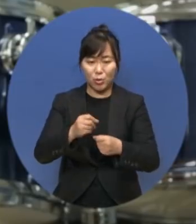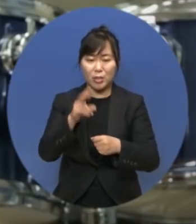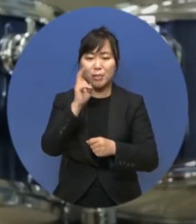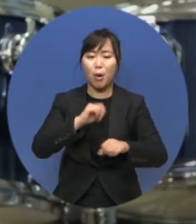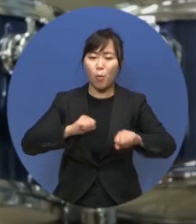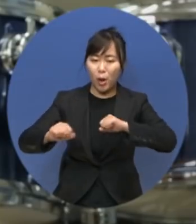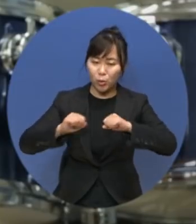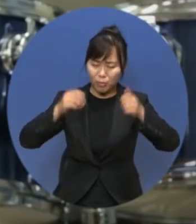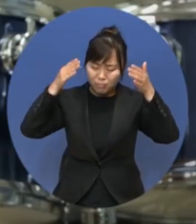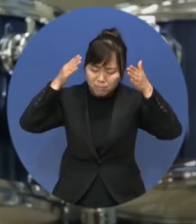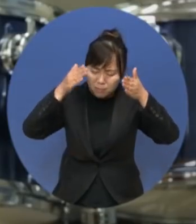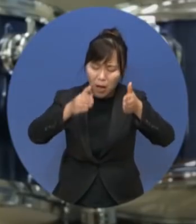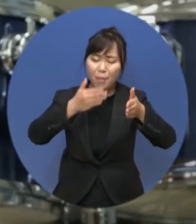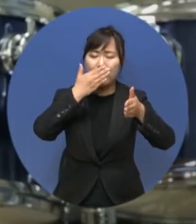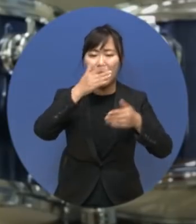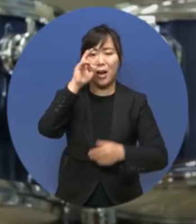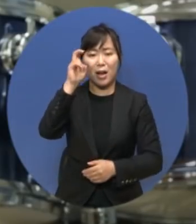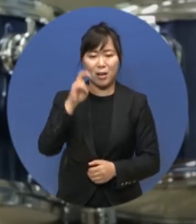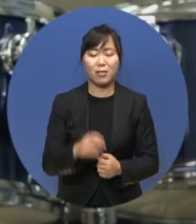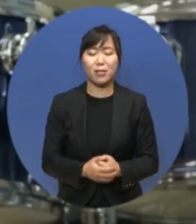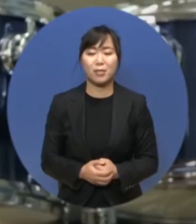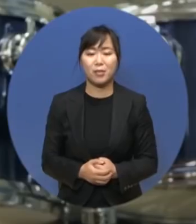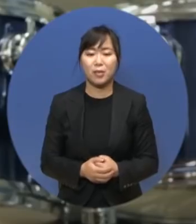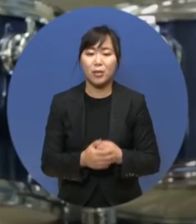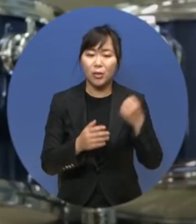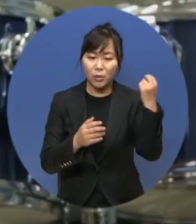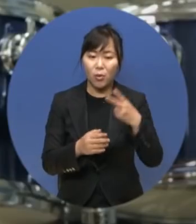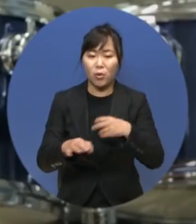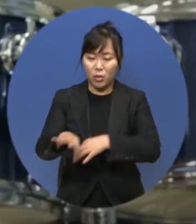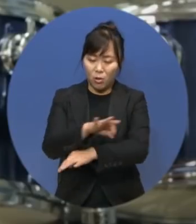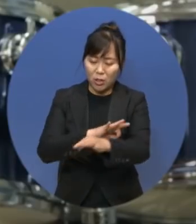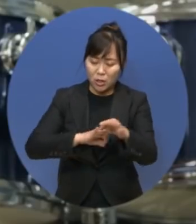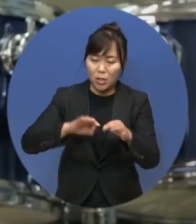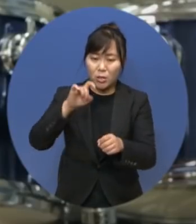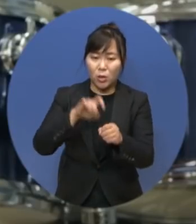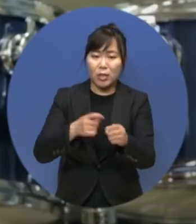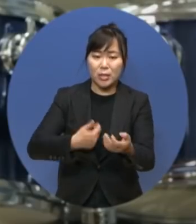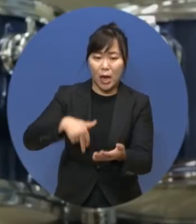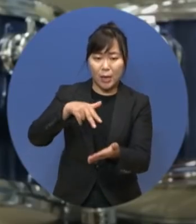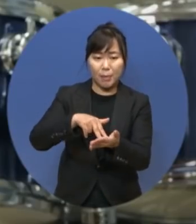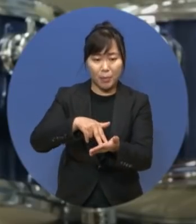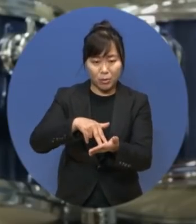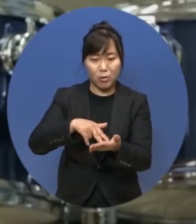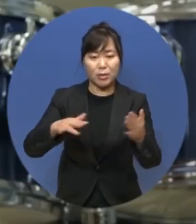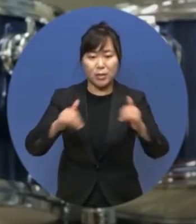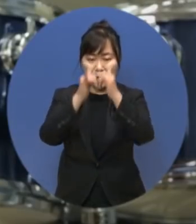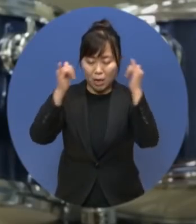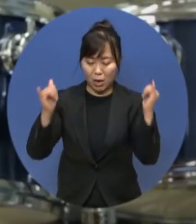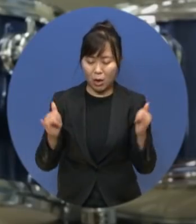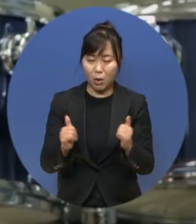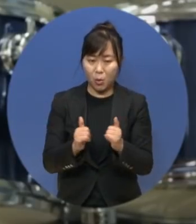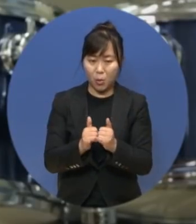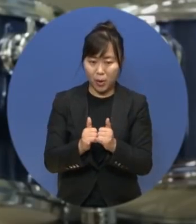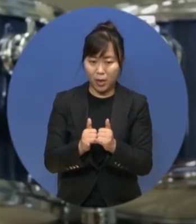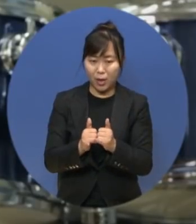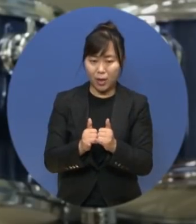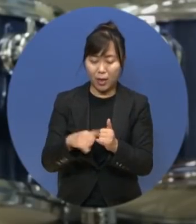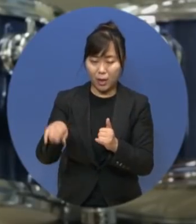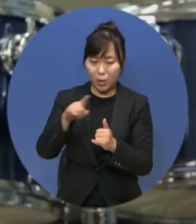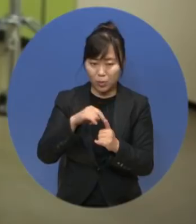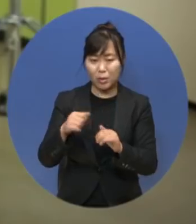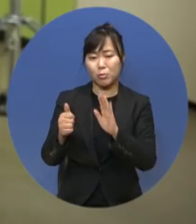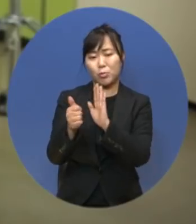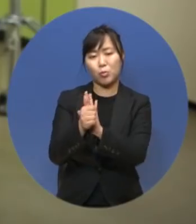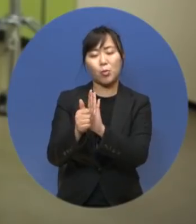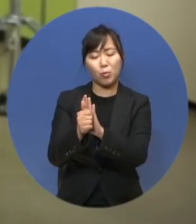음악 활동에만 전념할 수 있을 것이고 또 경제적으로도 자립해서 자립할 수